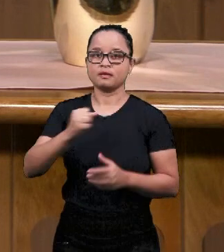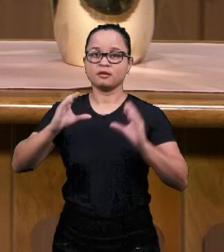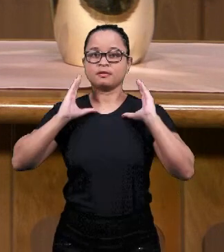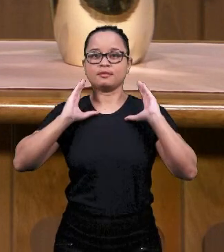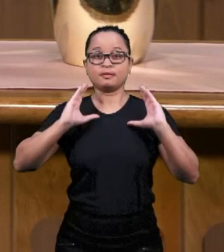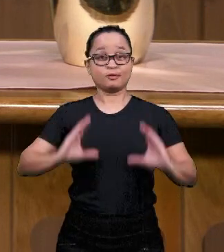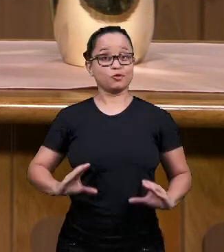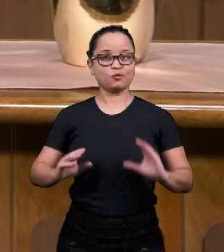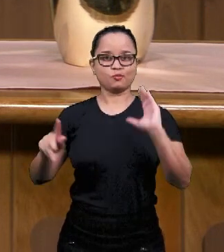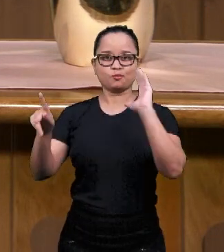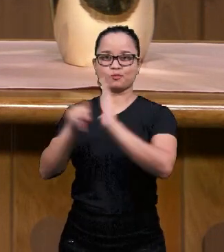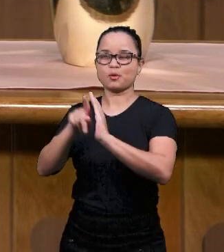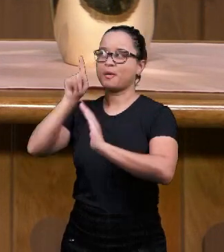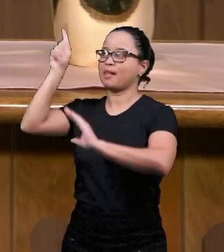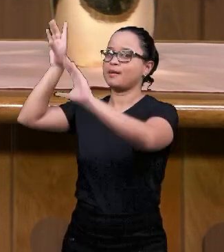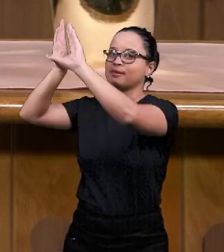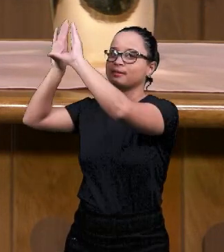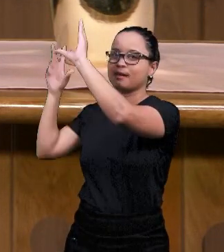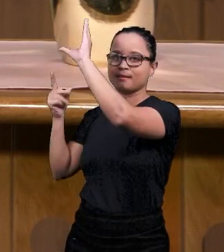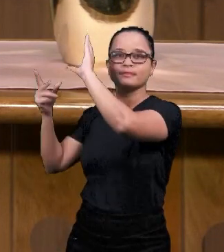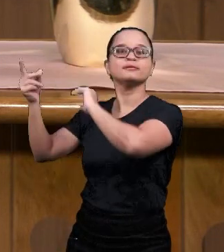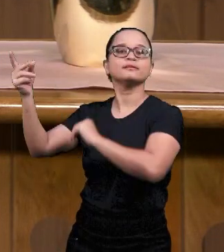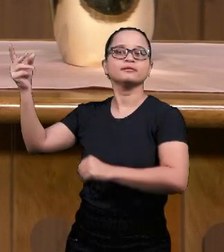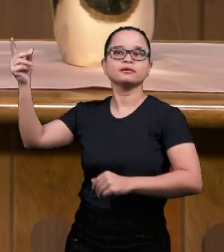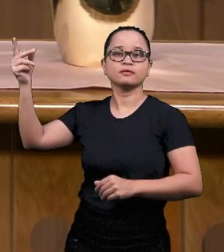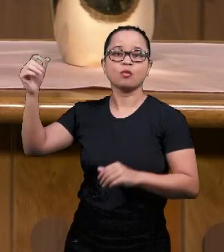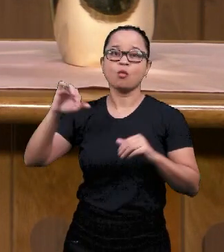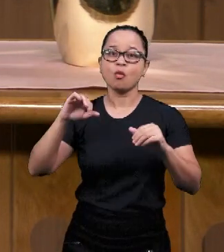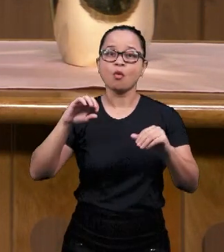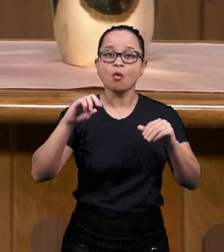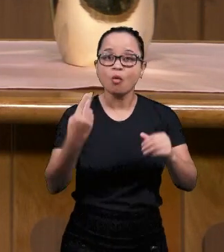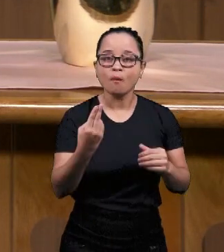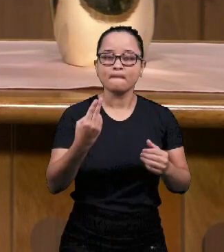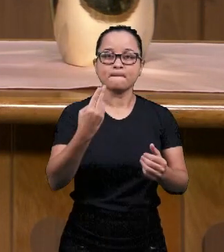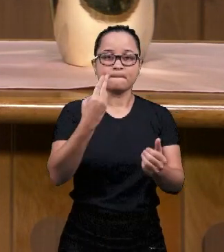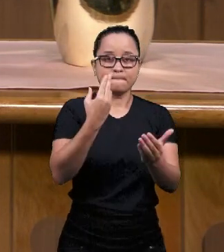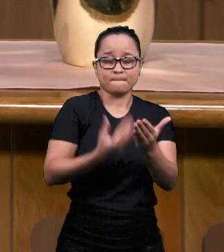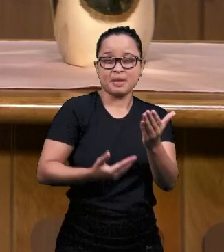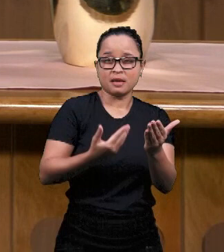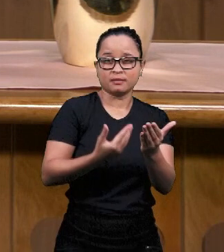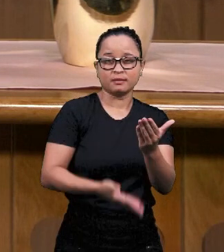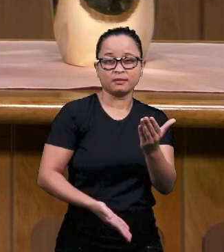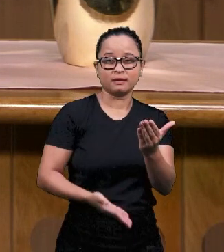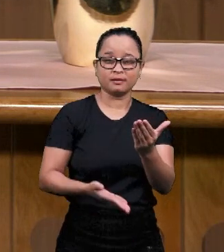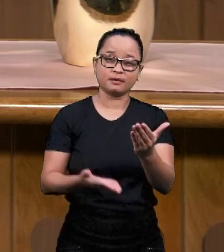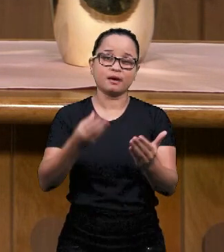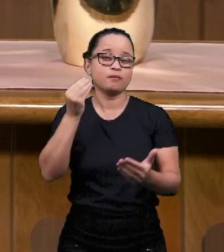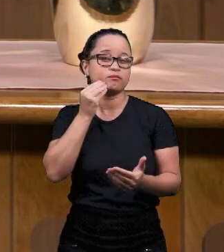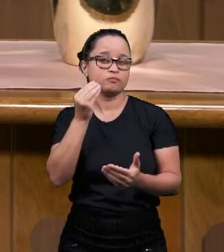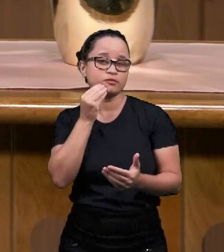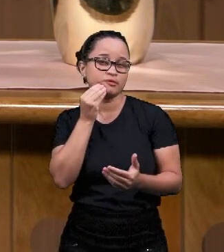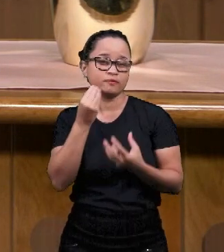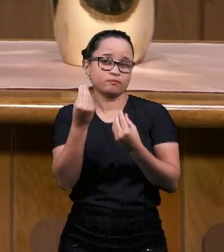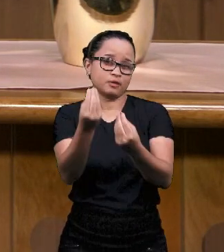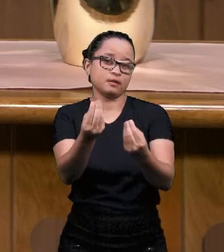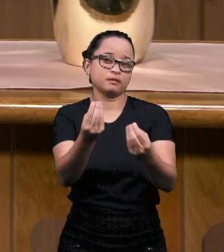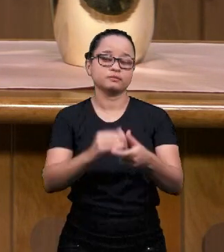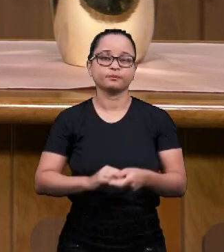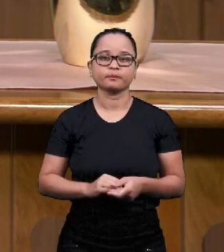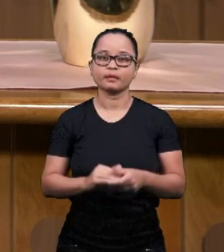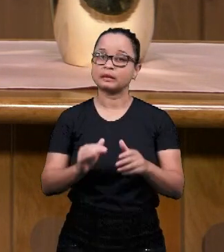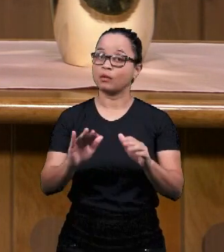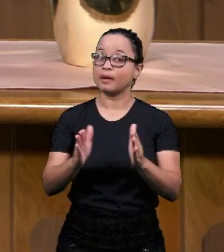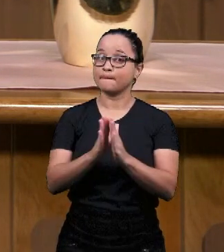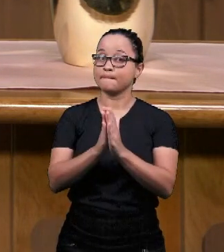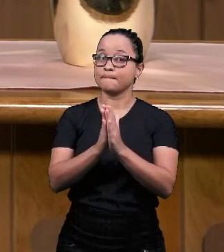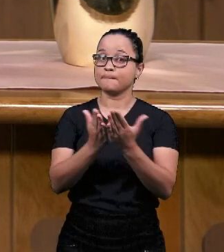стать гражданином Небесного Царства или потерять возможность, которая была предложена. Слово Божье говорит